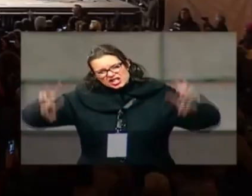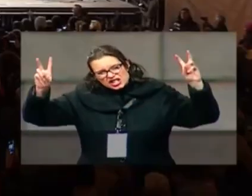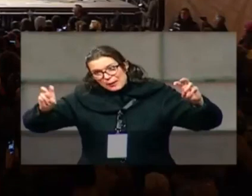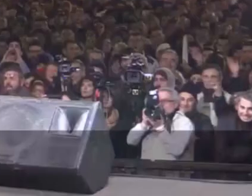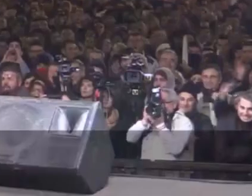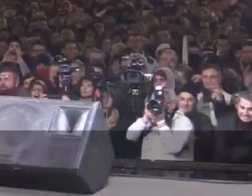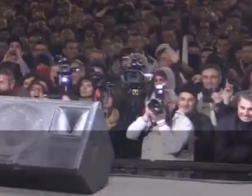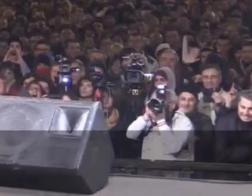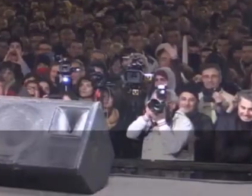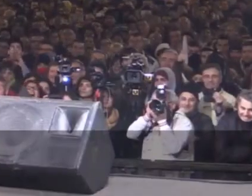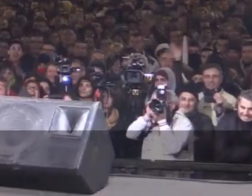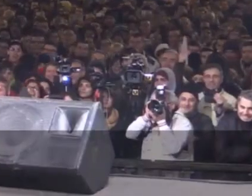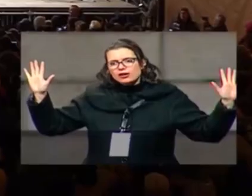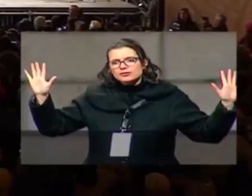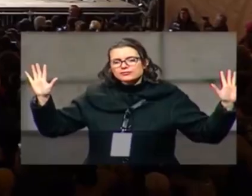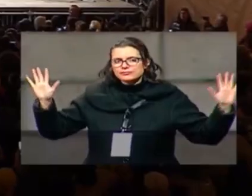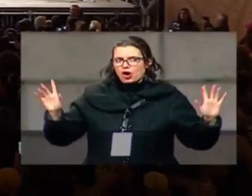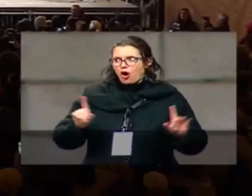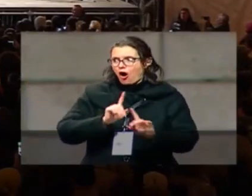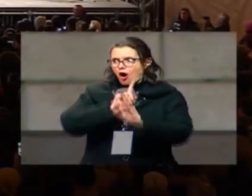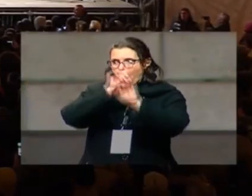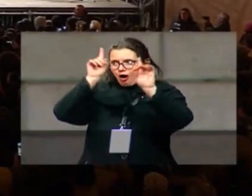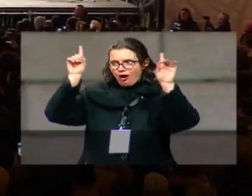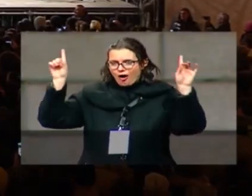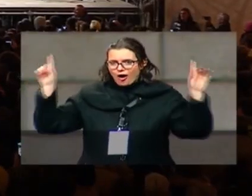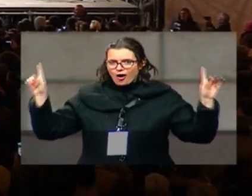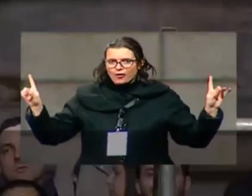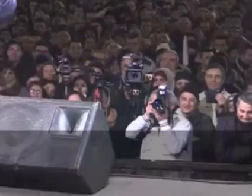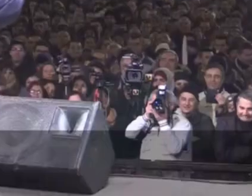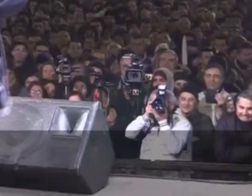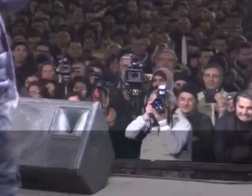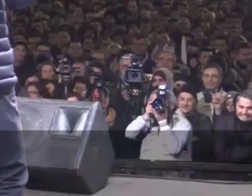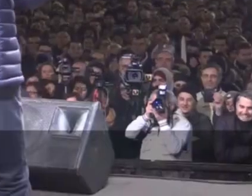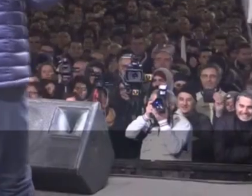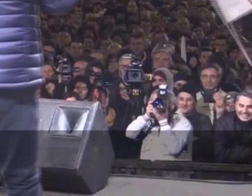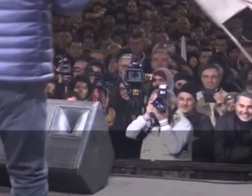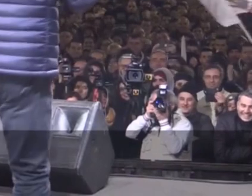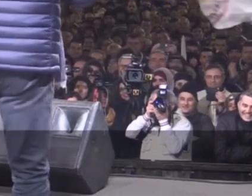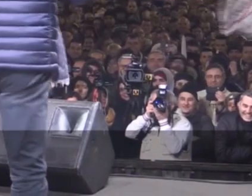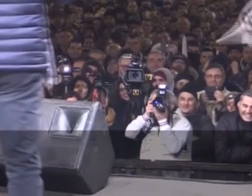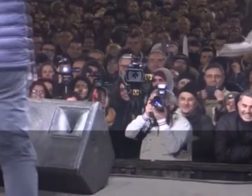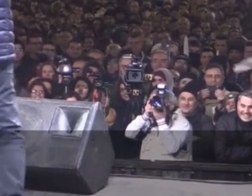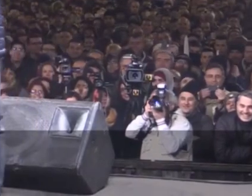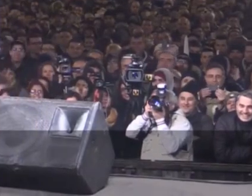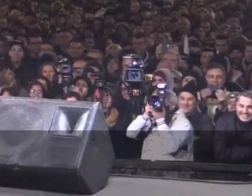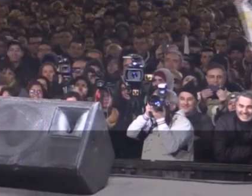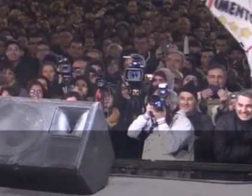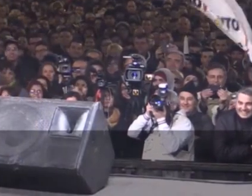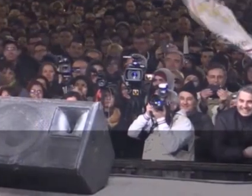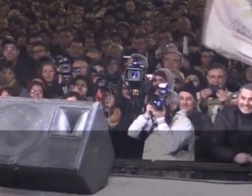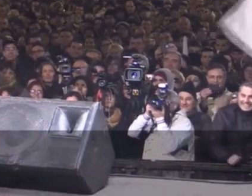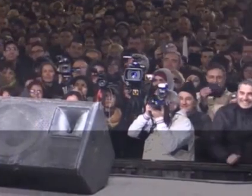ah ah Allora siamo d'accordo e allora andiamo